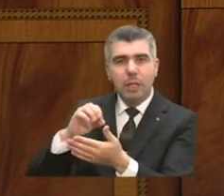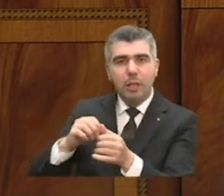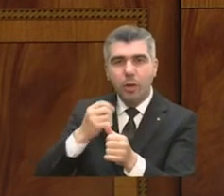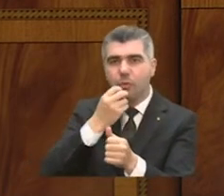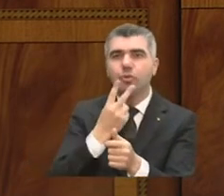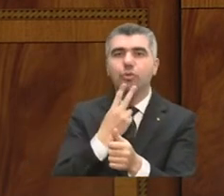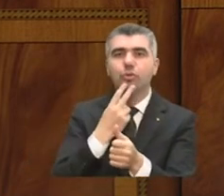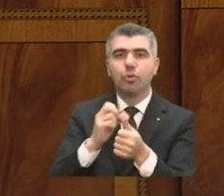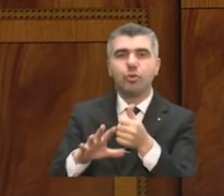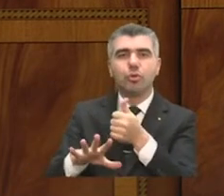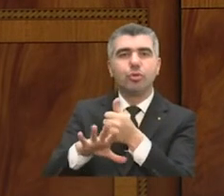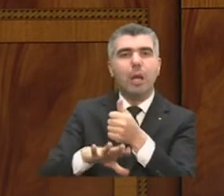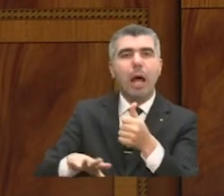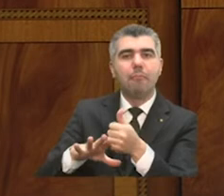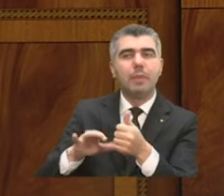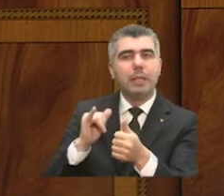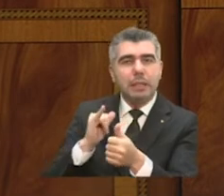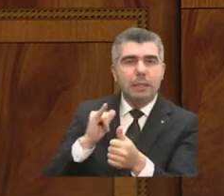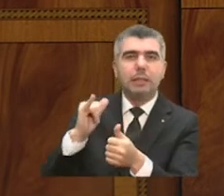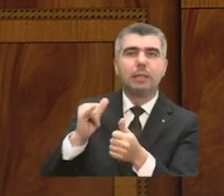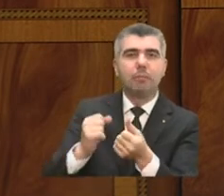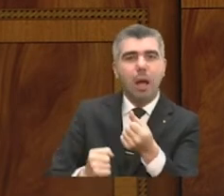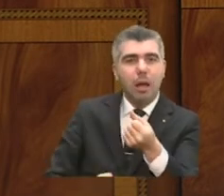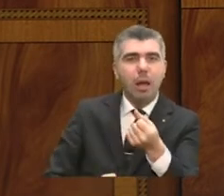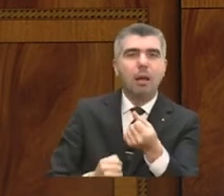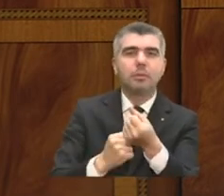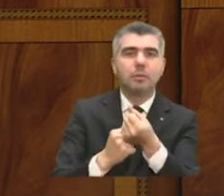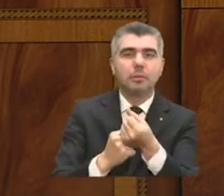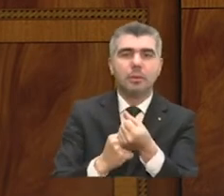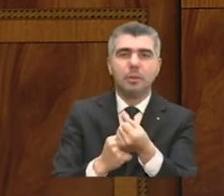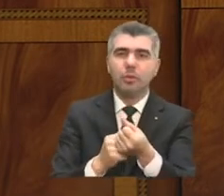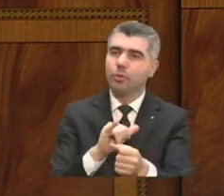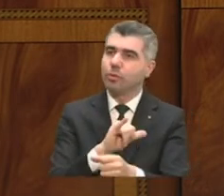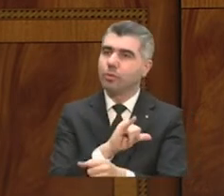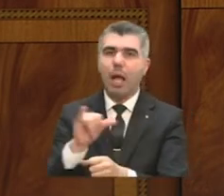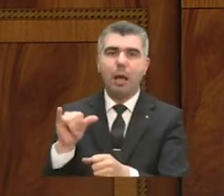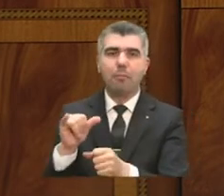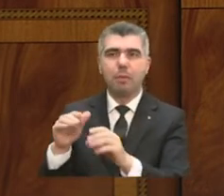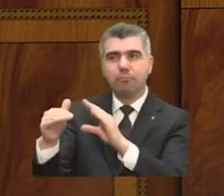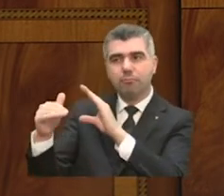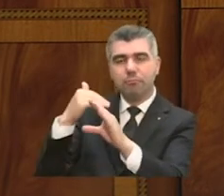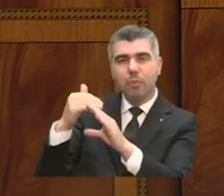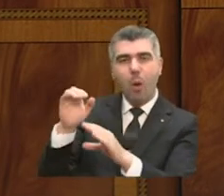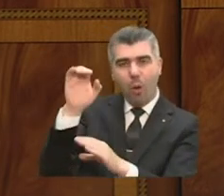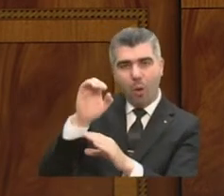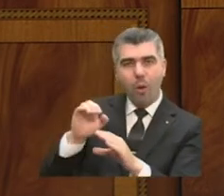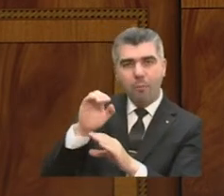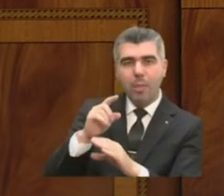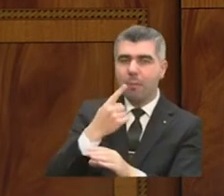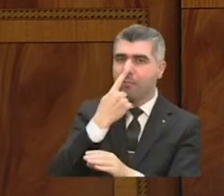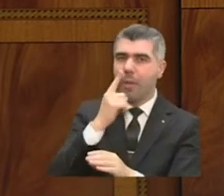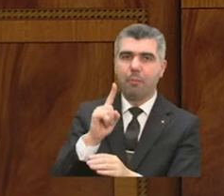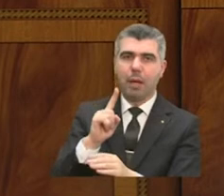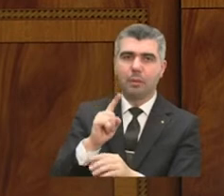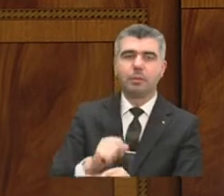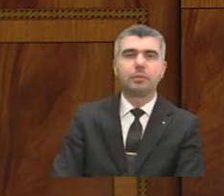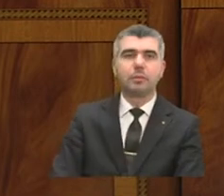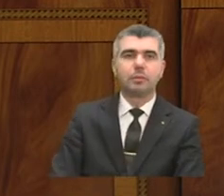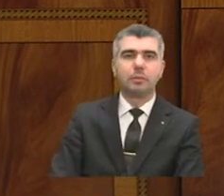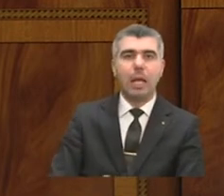territoriale, sa démocratie et la consolidation des droits de l'homme